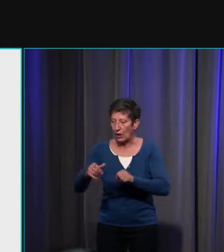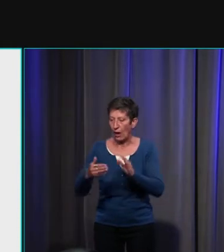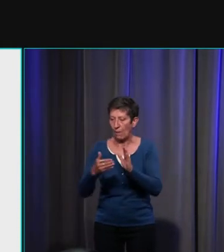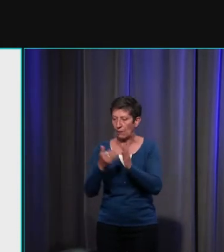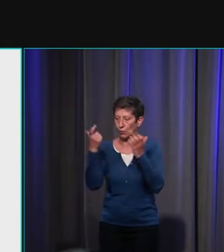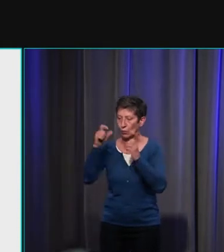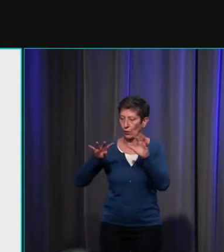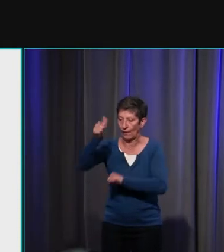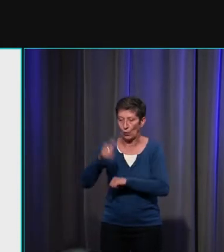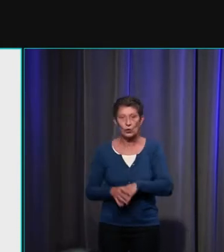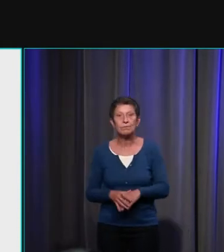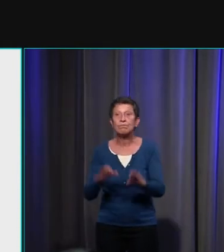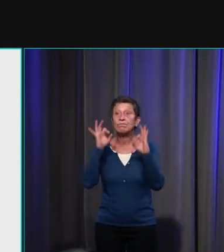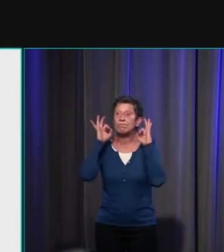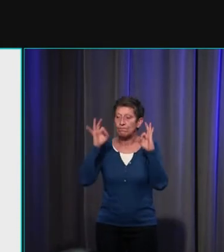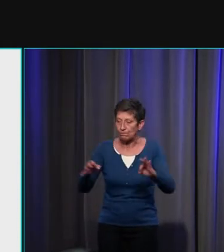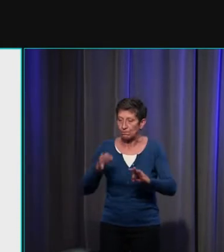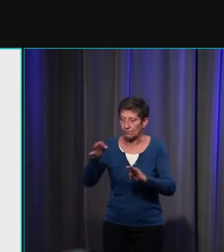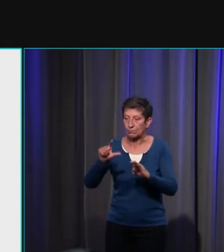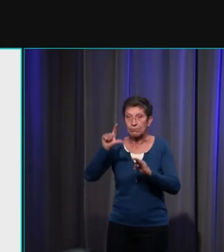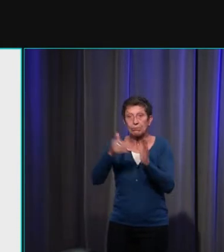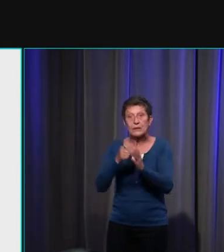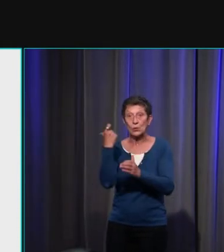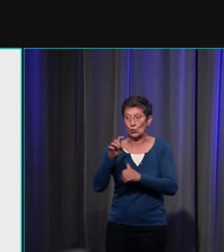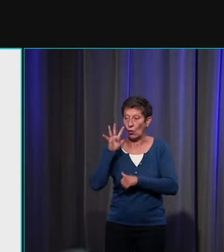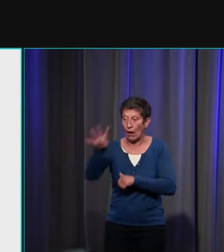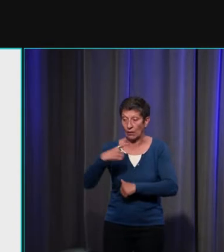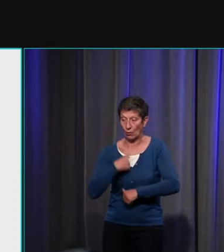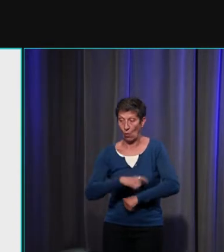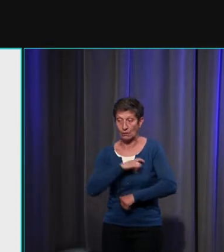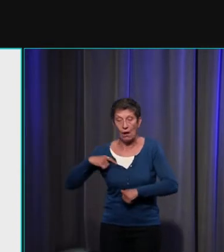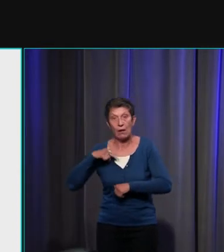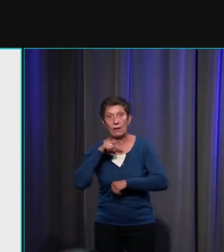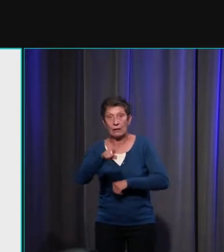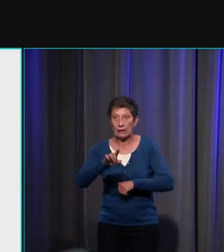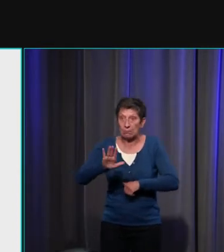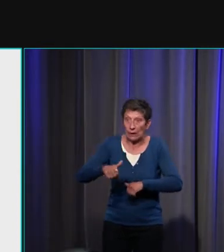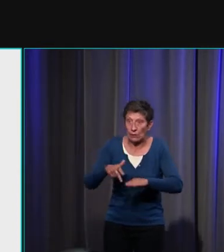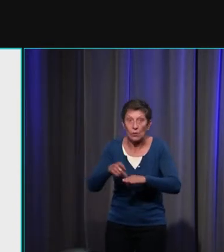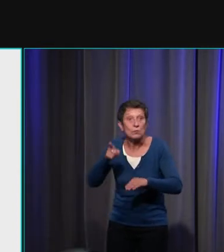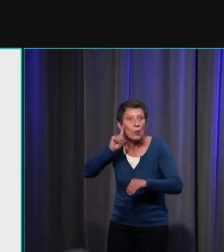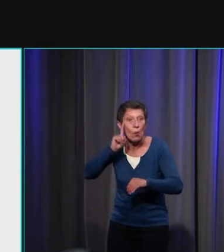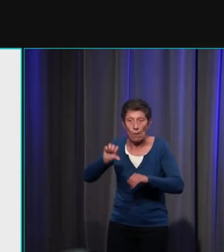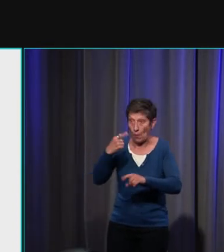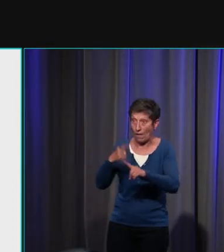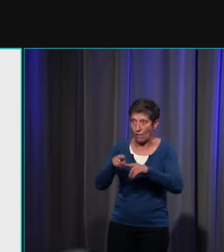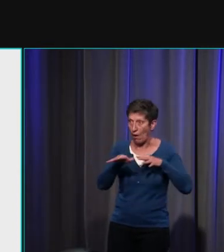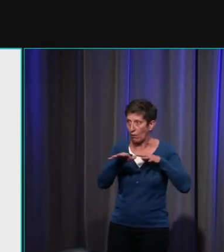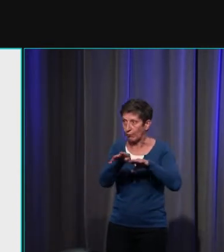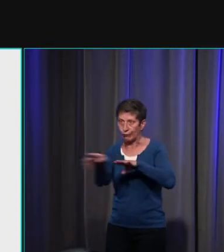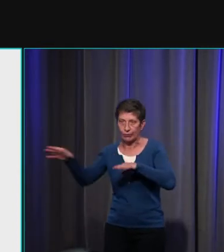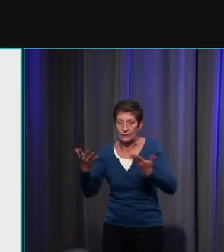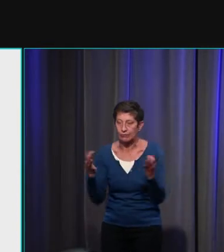xiiie siècle commence très mal pour la croisade puisque celle ci est pour la première fois de son histoire des tournées elle est désormais